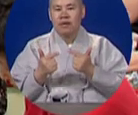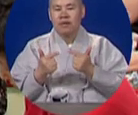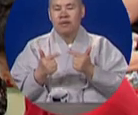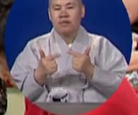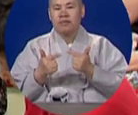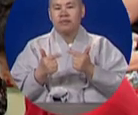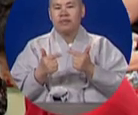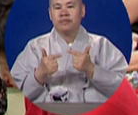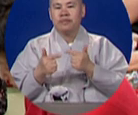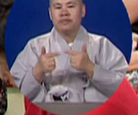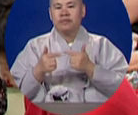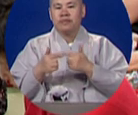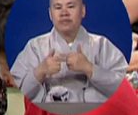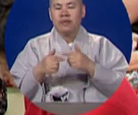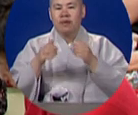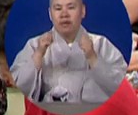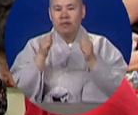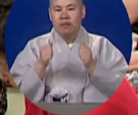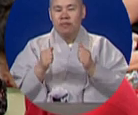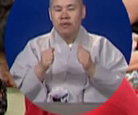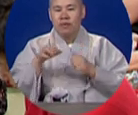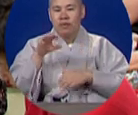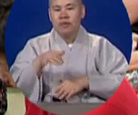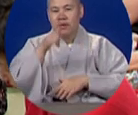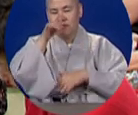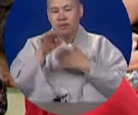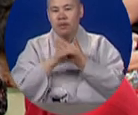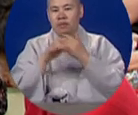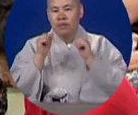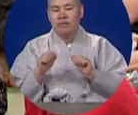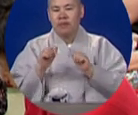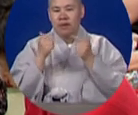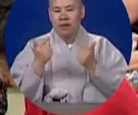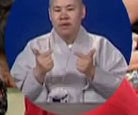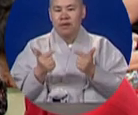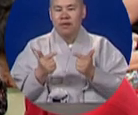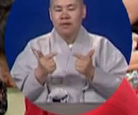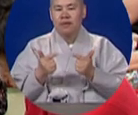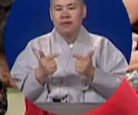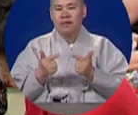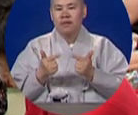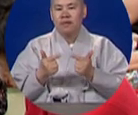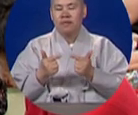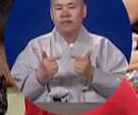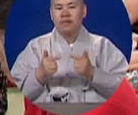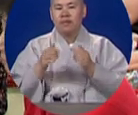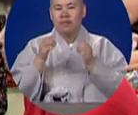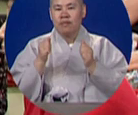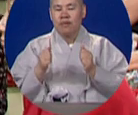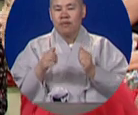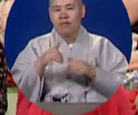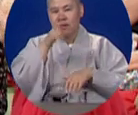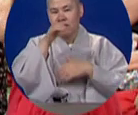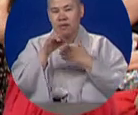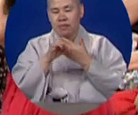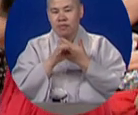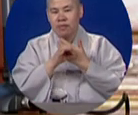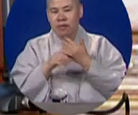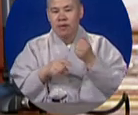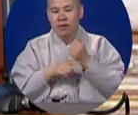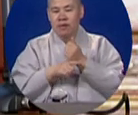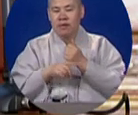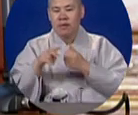약심유주 제구입이죠 머무는 데가 있으면 머무는 것이 아니다 이랬거든요 금전 머무는 데가 있으면 이 말은